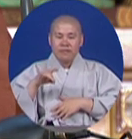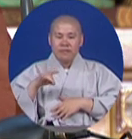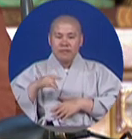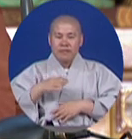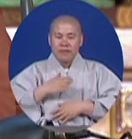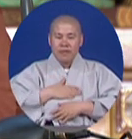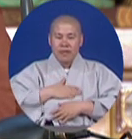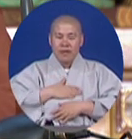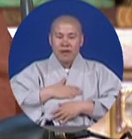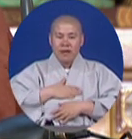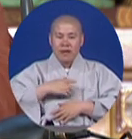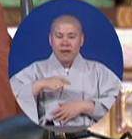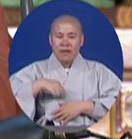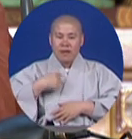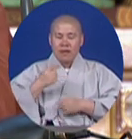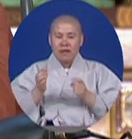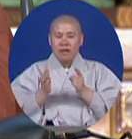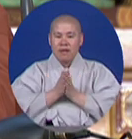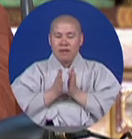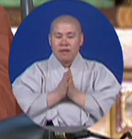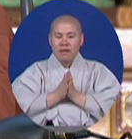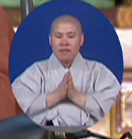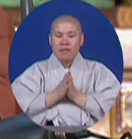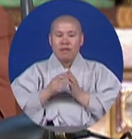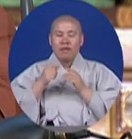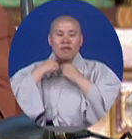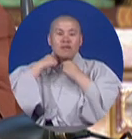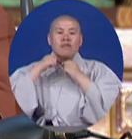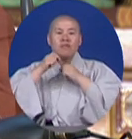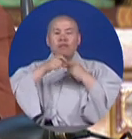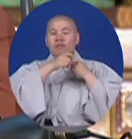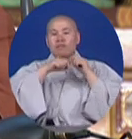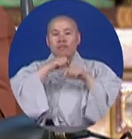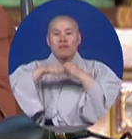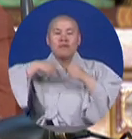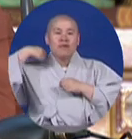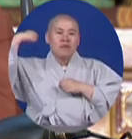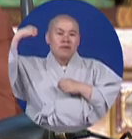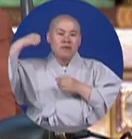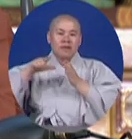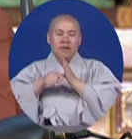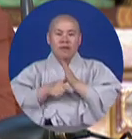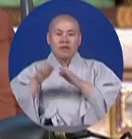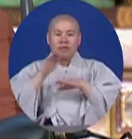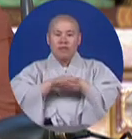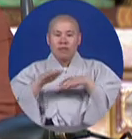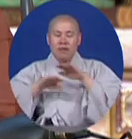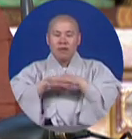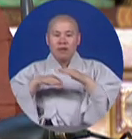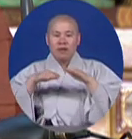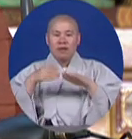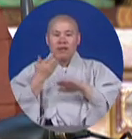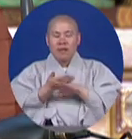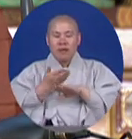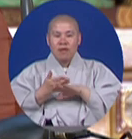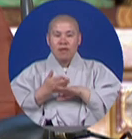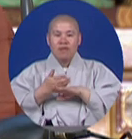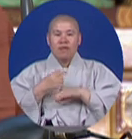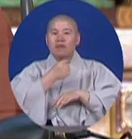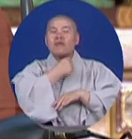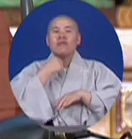자기 손으로 자기 목을 매니까 목 매는 손이 다르고 매어지는 목이